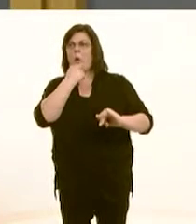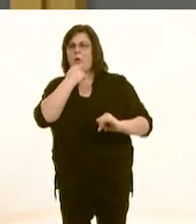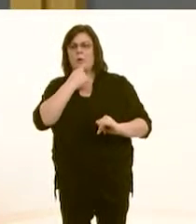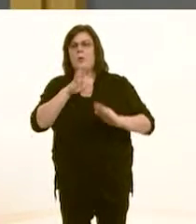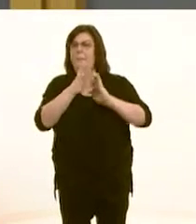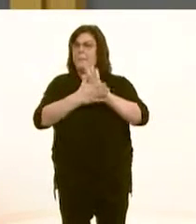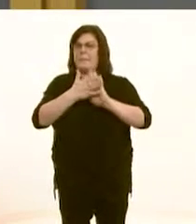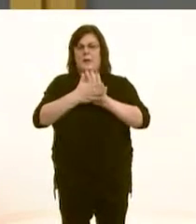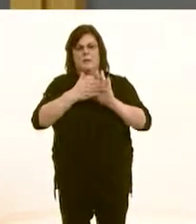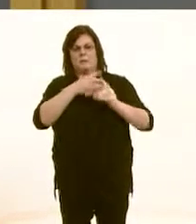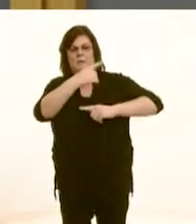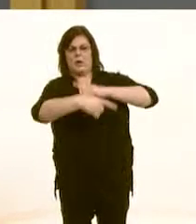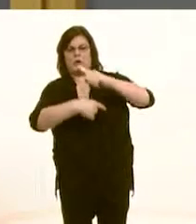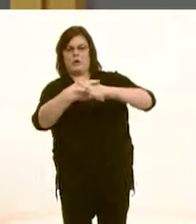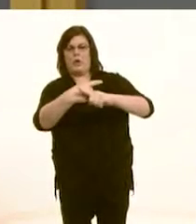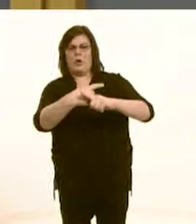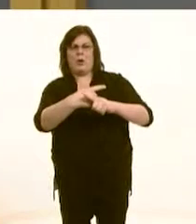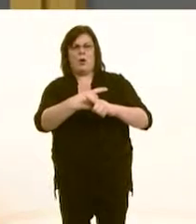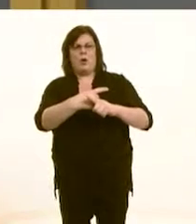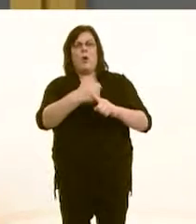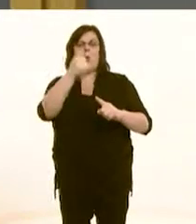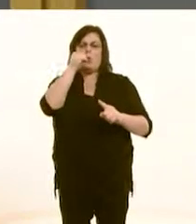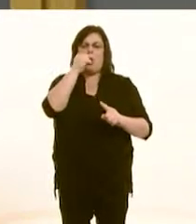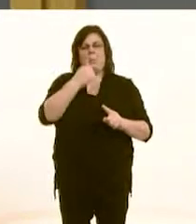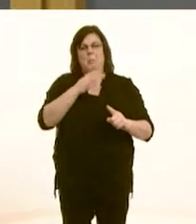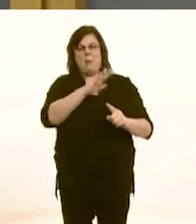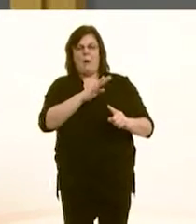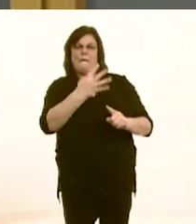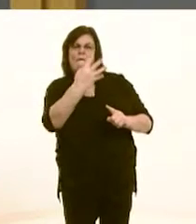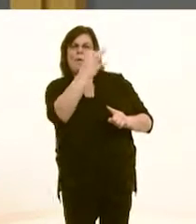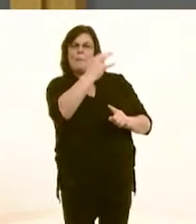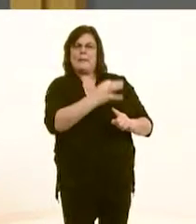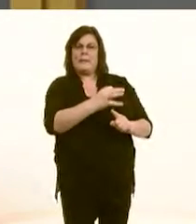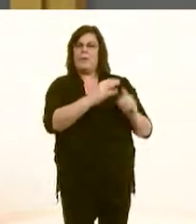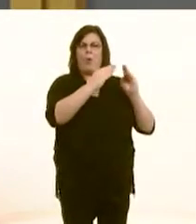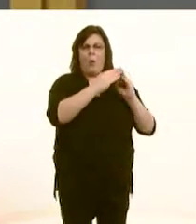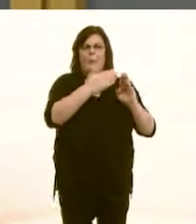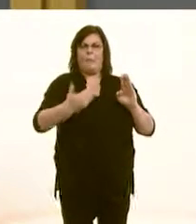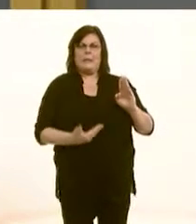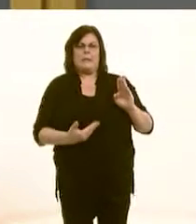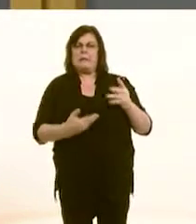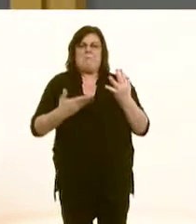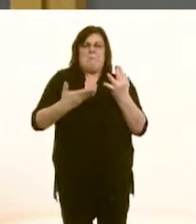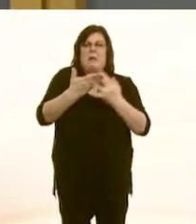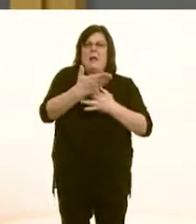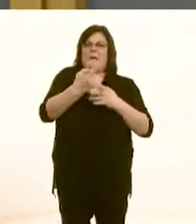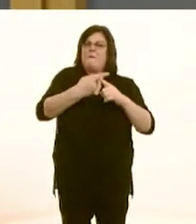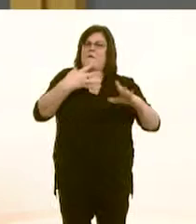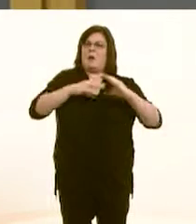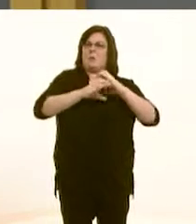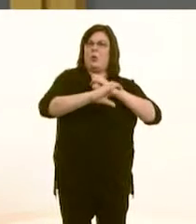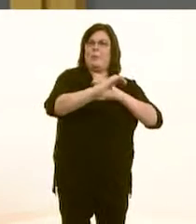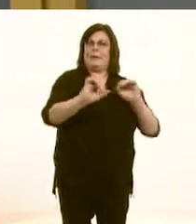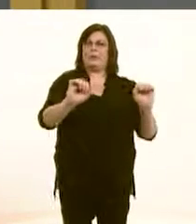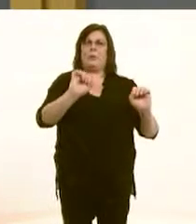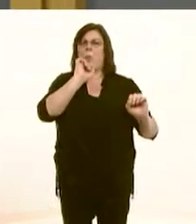bob tŷ, bob busnes, ddim wedi cael eu cysylltu. Rwan, mi ofynnais i'r Dirprwy Weinidog dros Sgiliau Thechnoleg ym